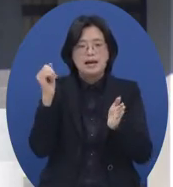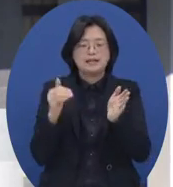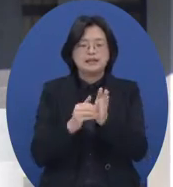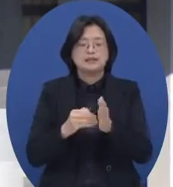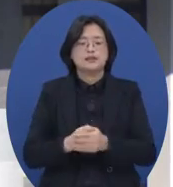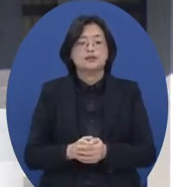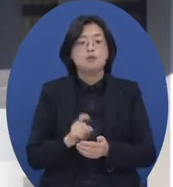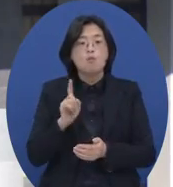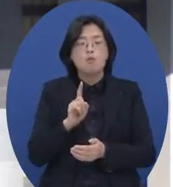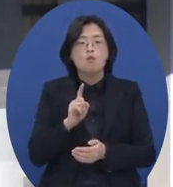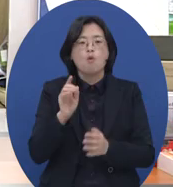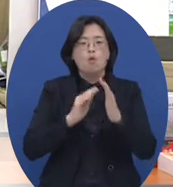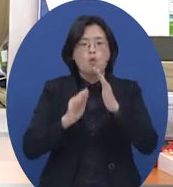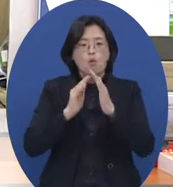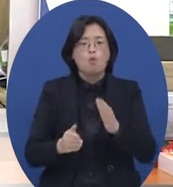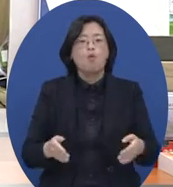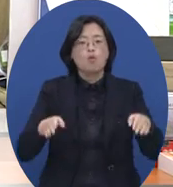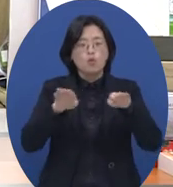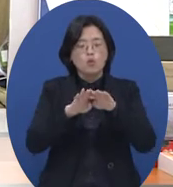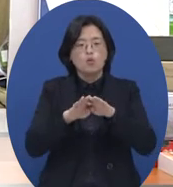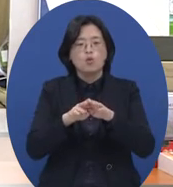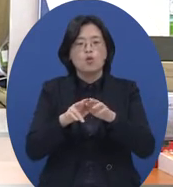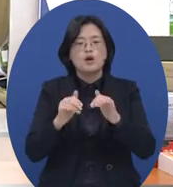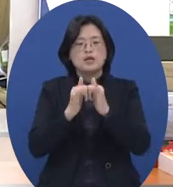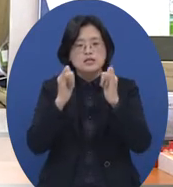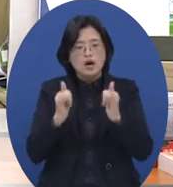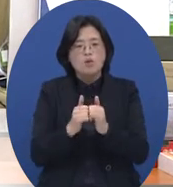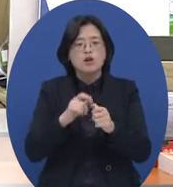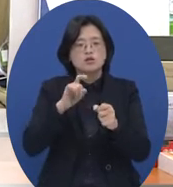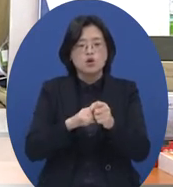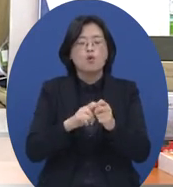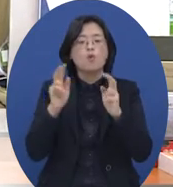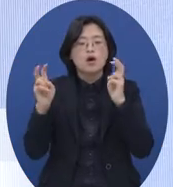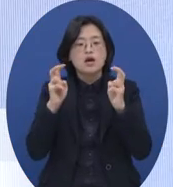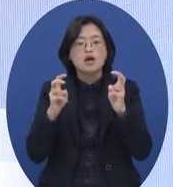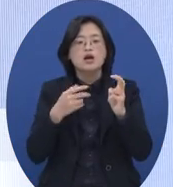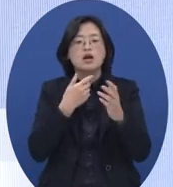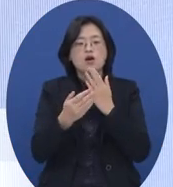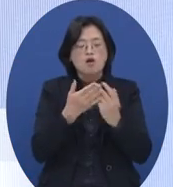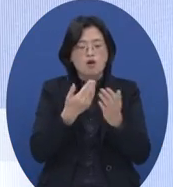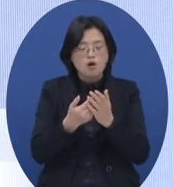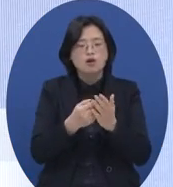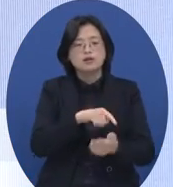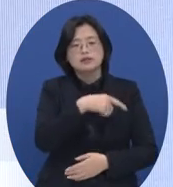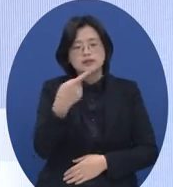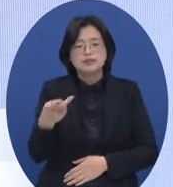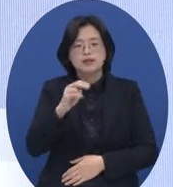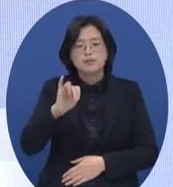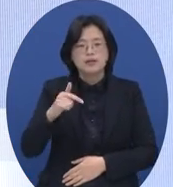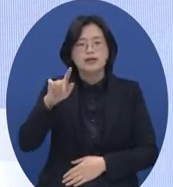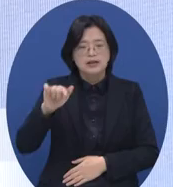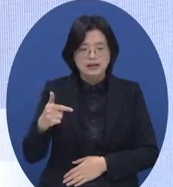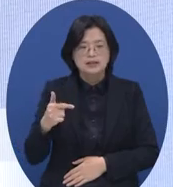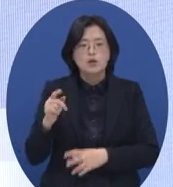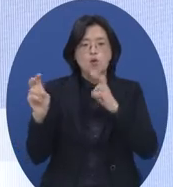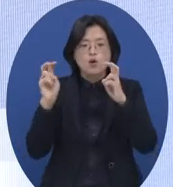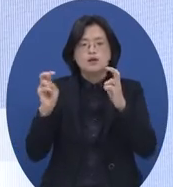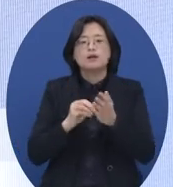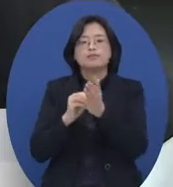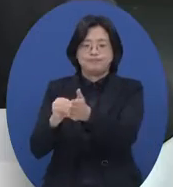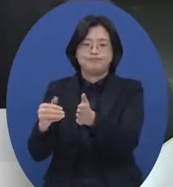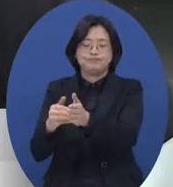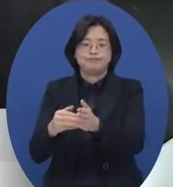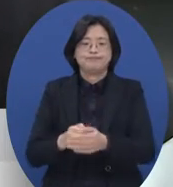산하 공공 기관이나 사회적 기업에서 현장 경험을 쌓게 한 뒤에 민간 일자리 로 연계하는 취업지원 제도입니다